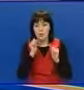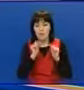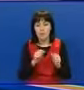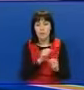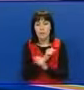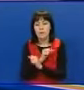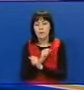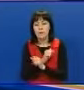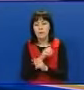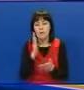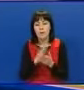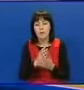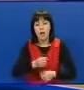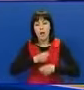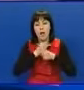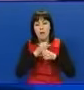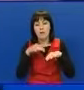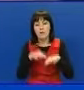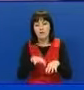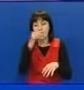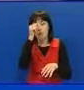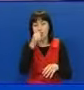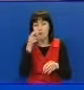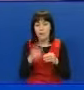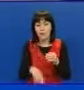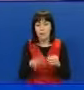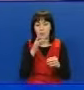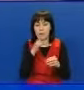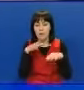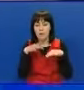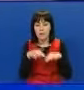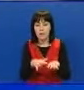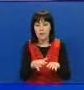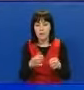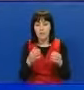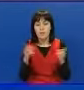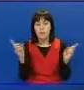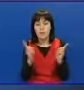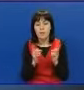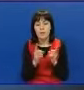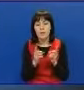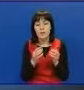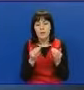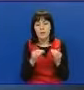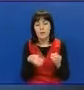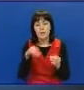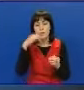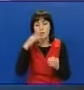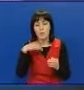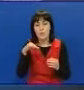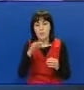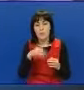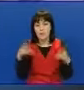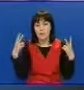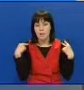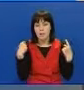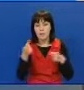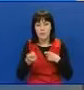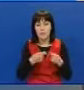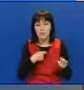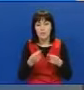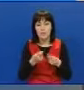болған соң қатаң шешім сол мерзім аяқталғанда ғана шығарылатын болды. Жиналған материалдар оңтүстік Қазақстан облыстық ішкі істер